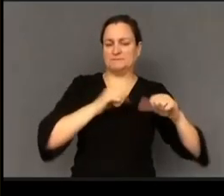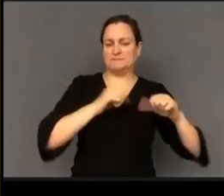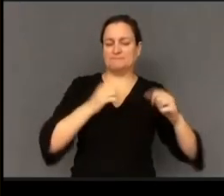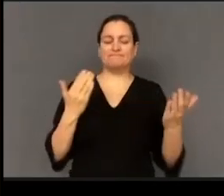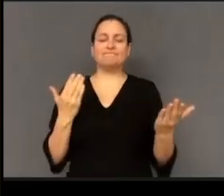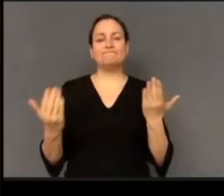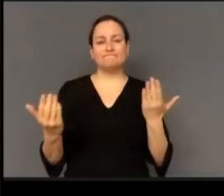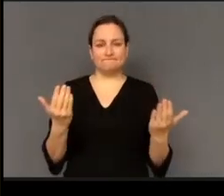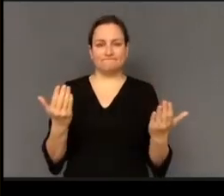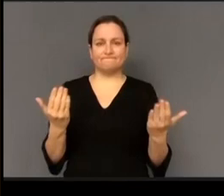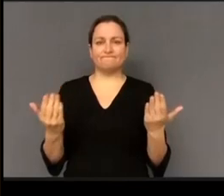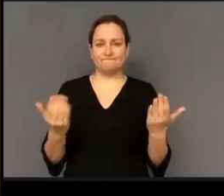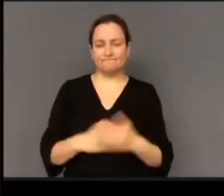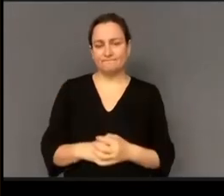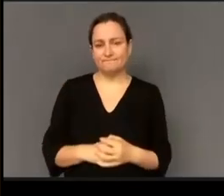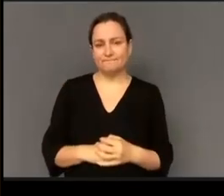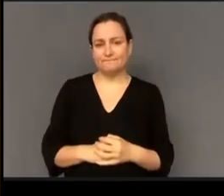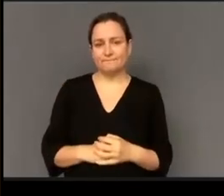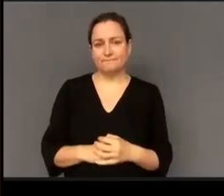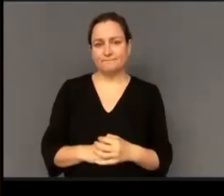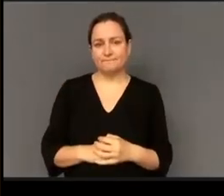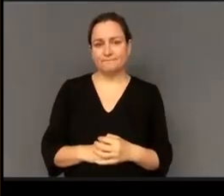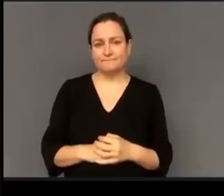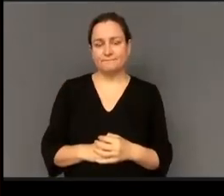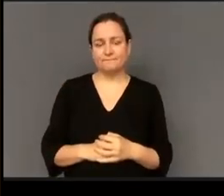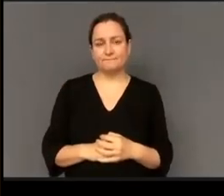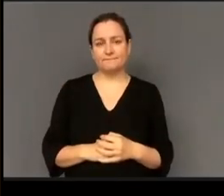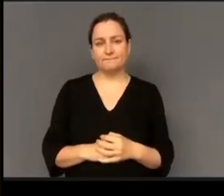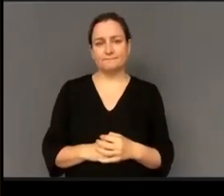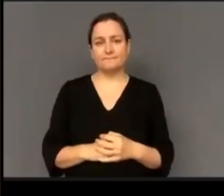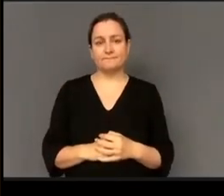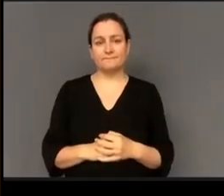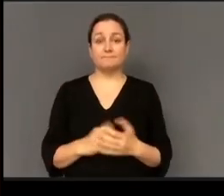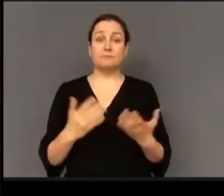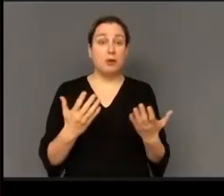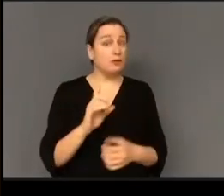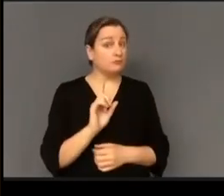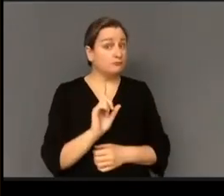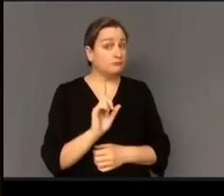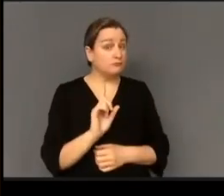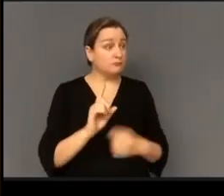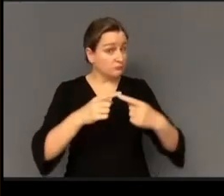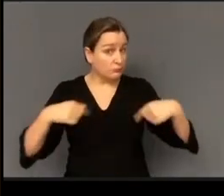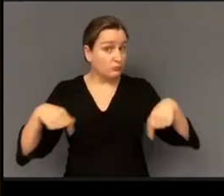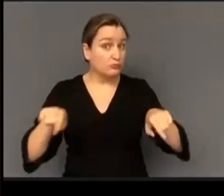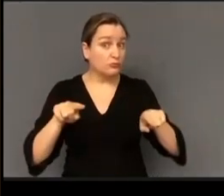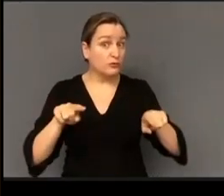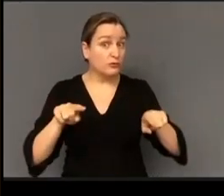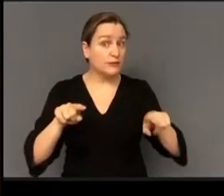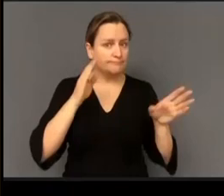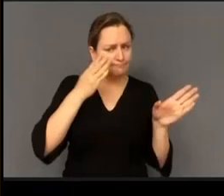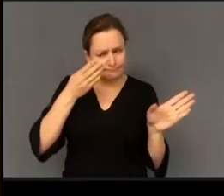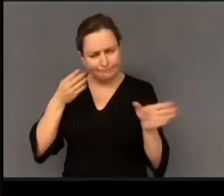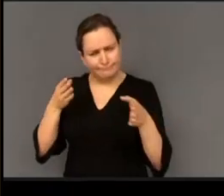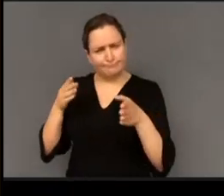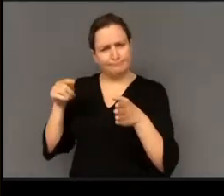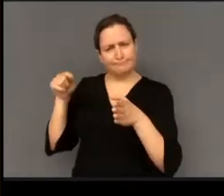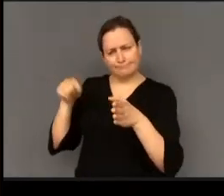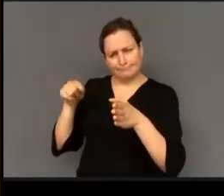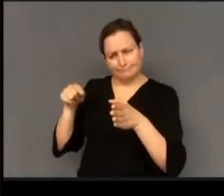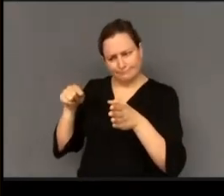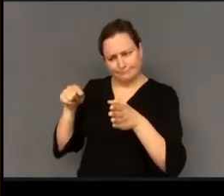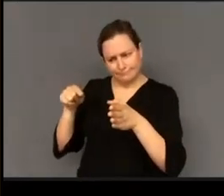の参加者が一同に開始えマルチステークホルダーアプローチの議論に